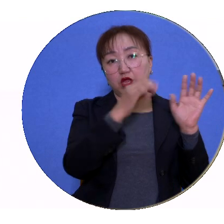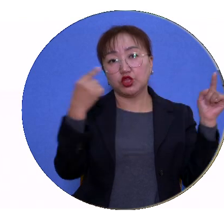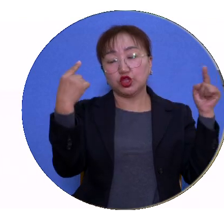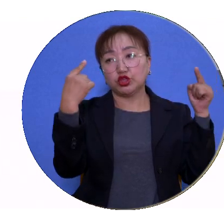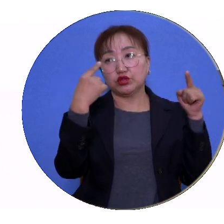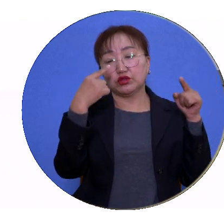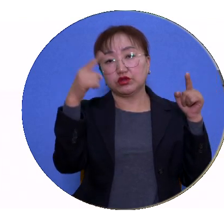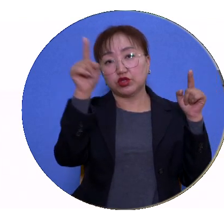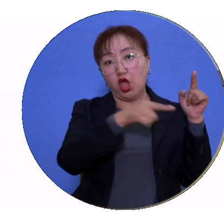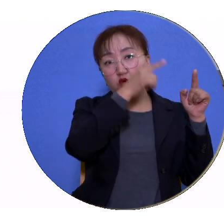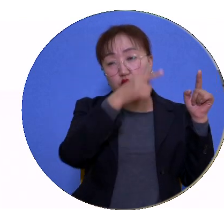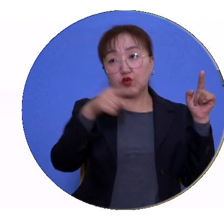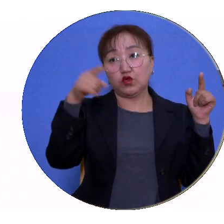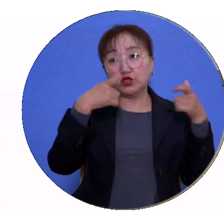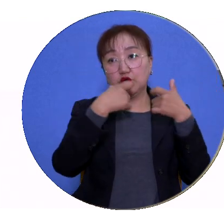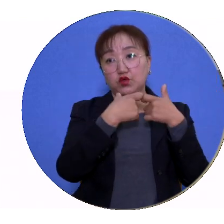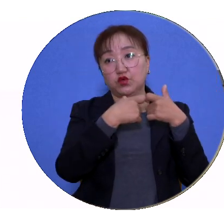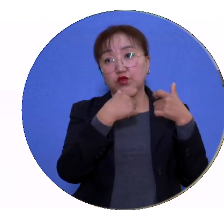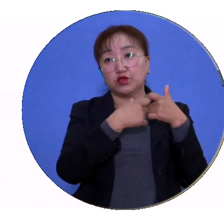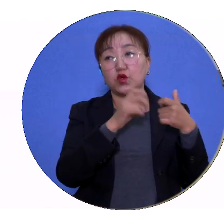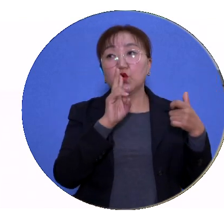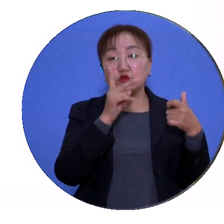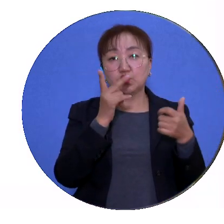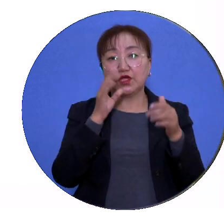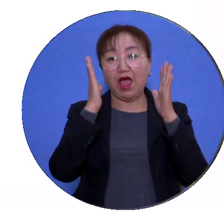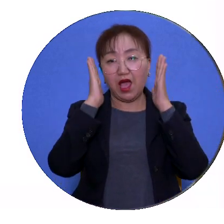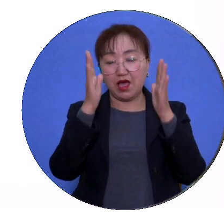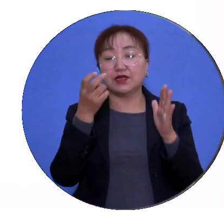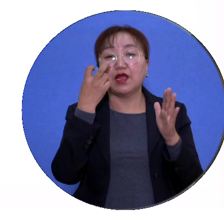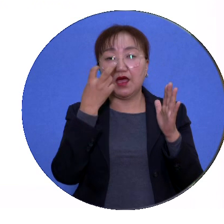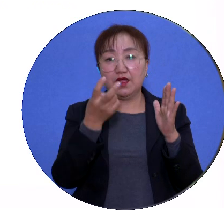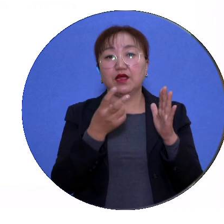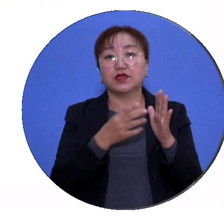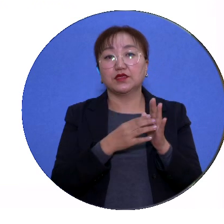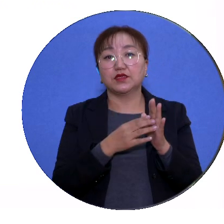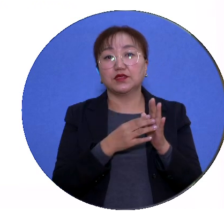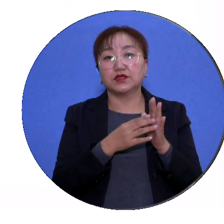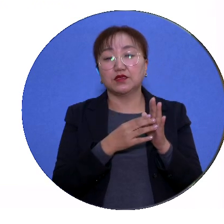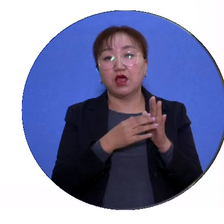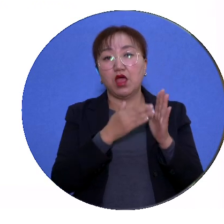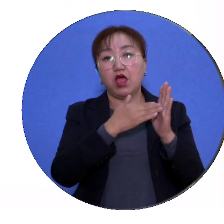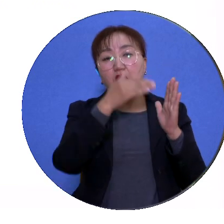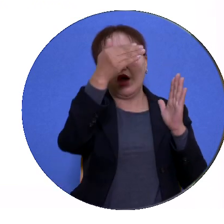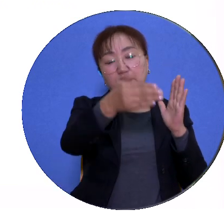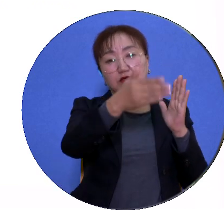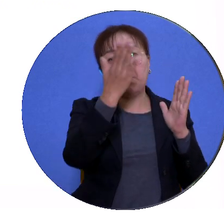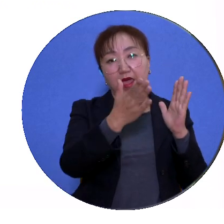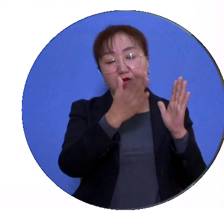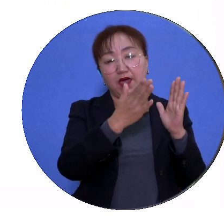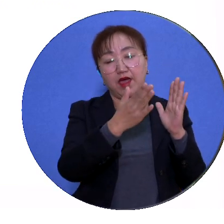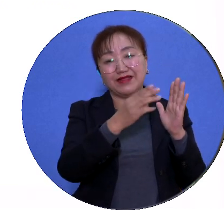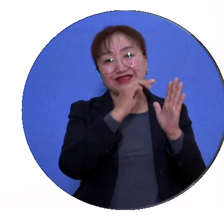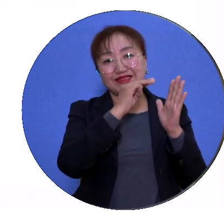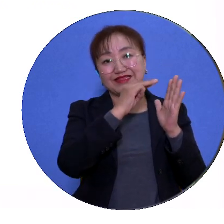Эдгээр тэндагилж ахсэн өгсэг анхарлда хараааб хэгін Тайлбэртээн харгалцэуууллог